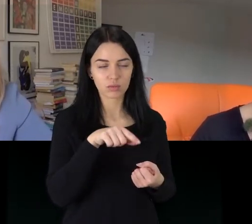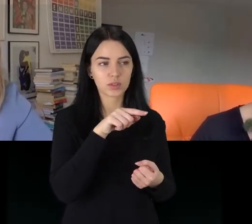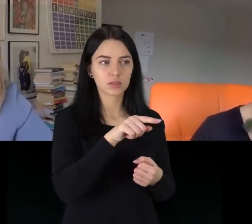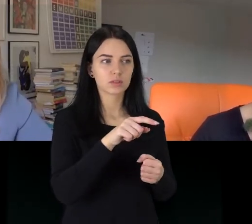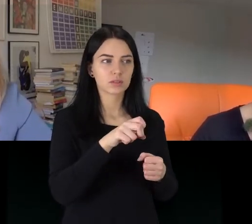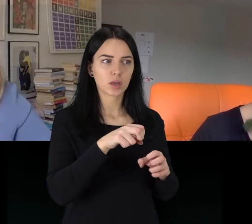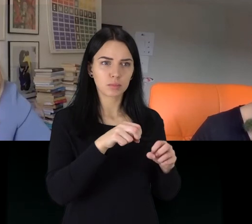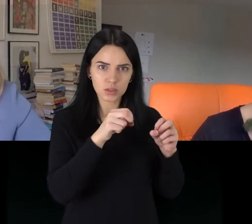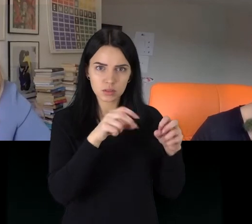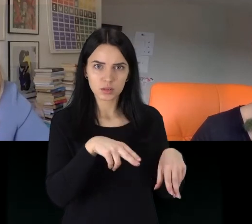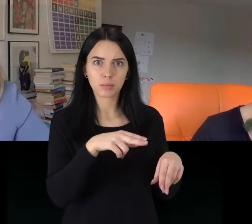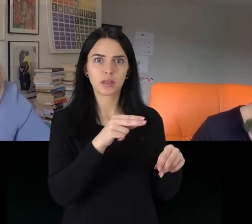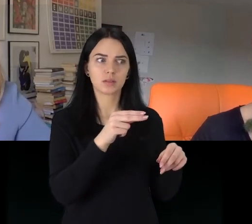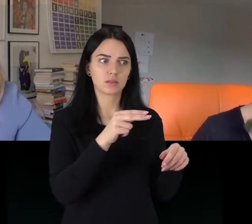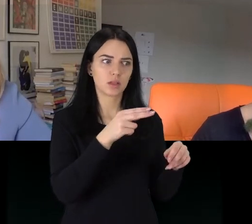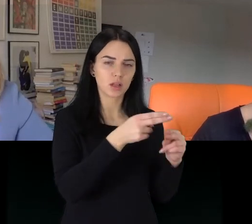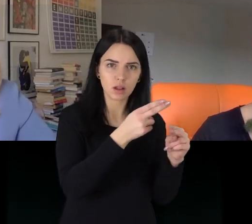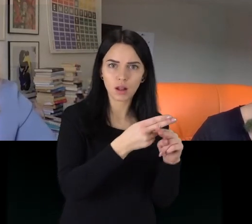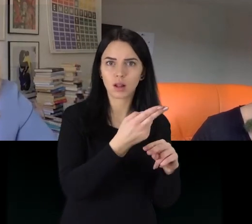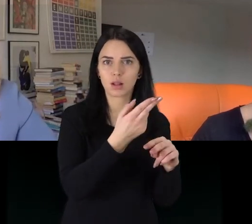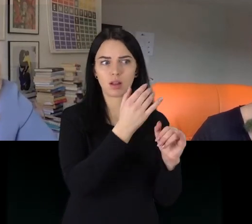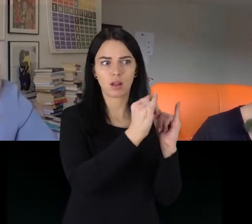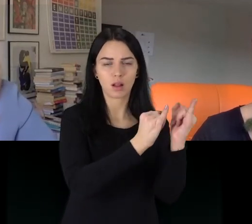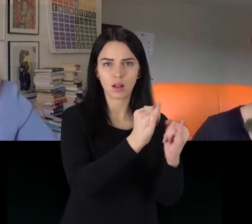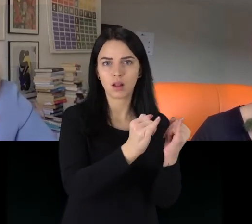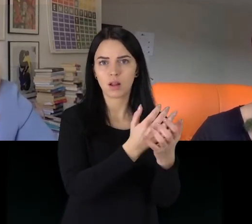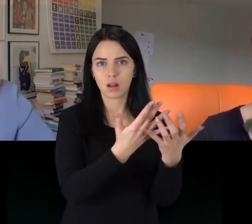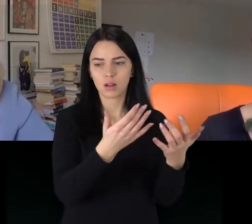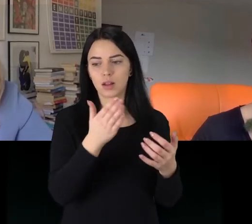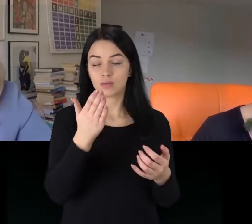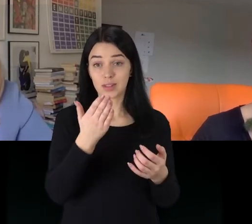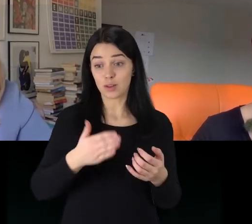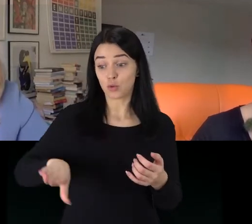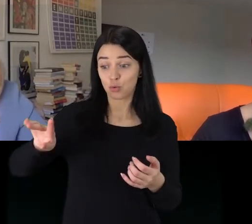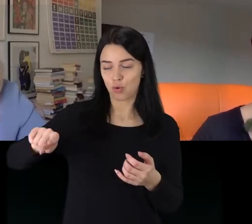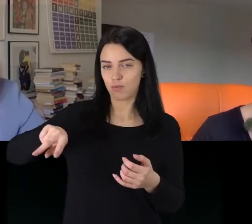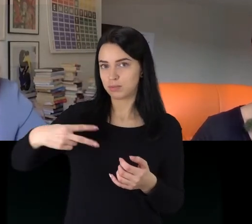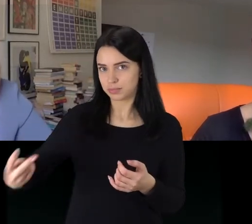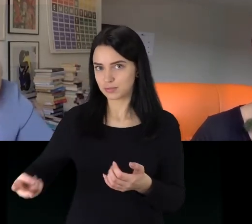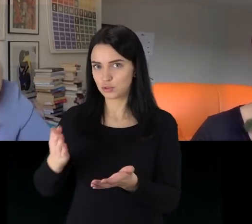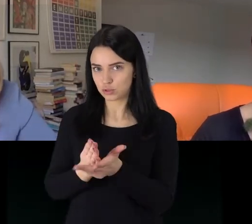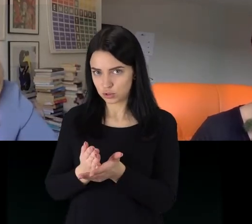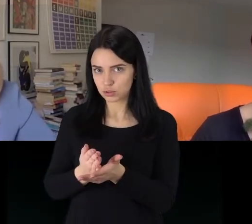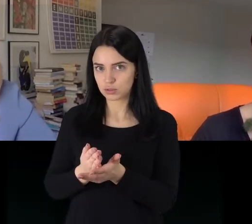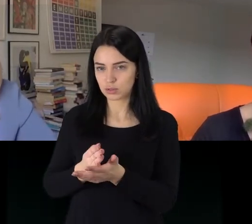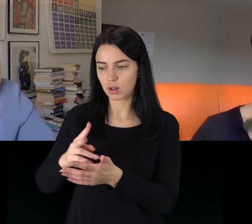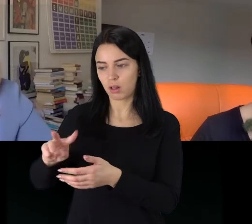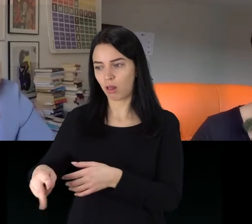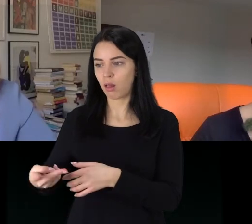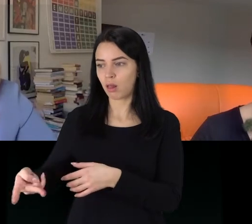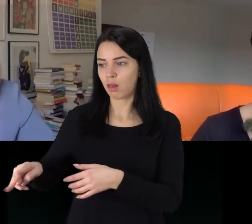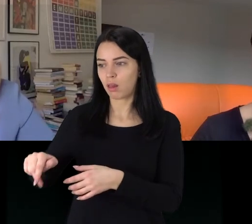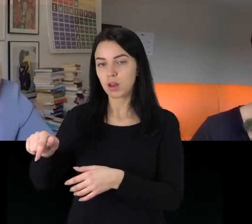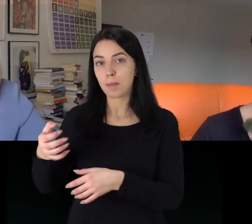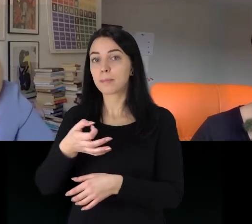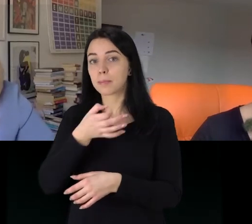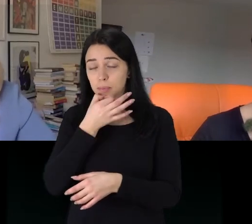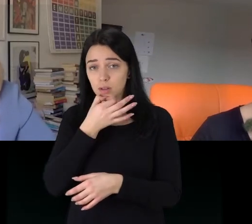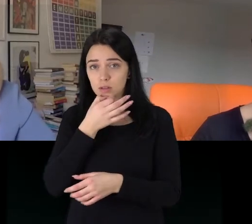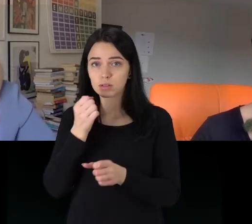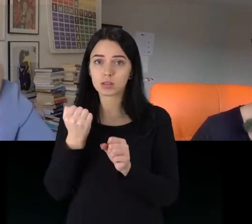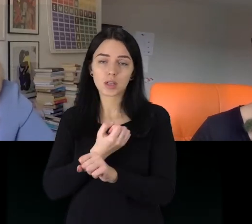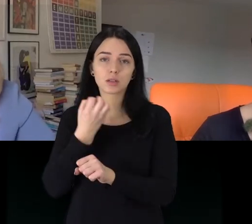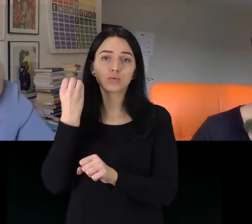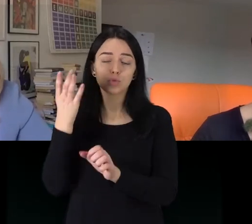kenkėjiškai, toksiškai elgiasi, ar ne, jeigu jis yra įgriuvęs į tą griovį ir ten mėgaujasi tam kiaulinykę, tai reikia suprasti, kad toj